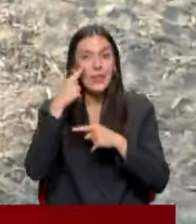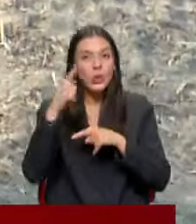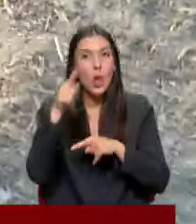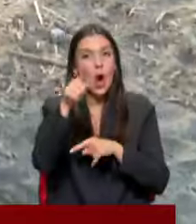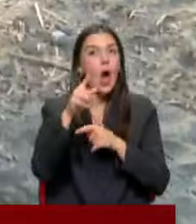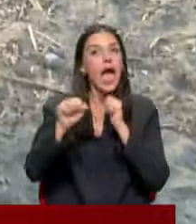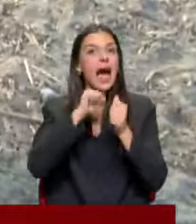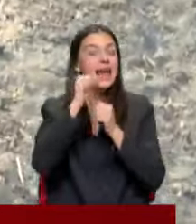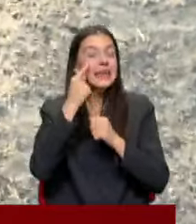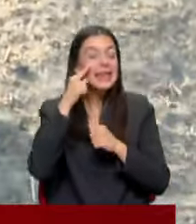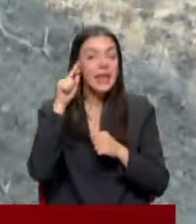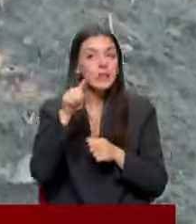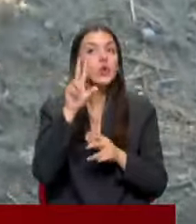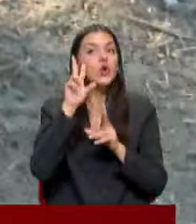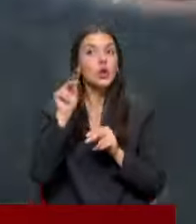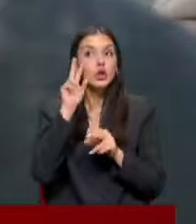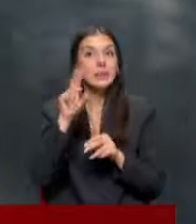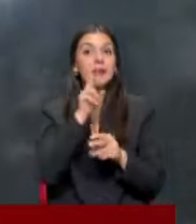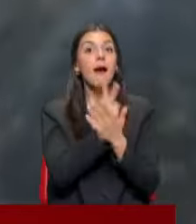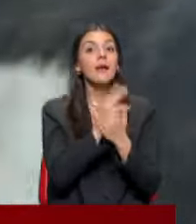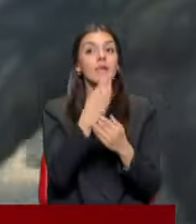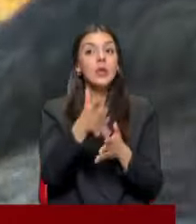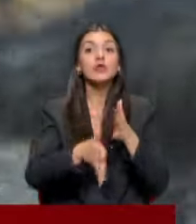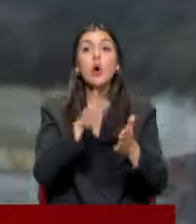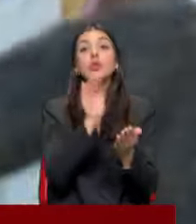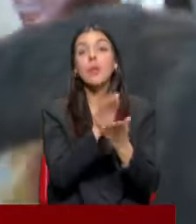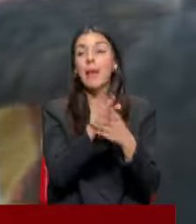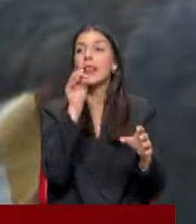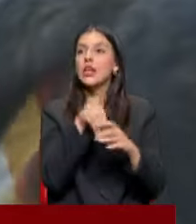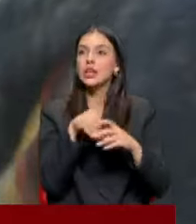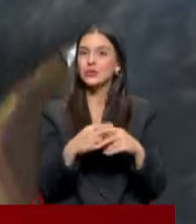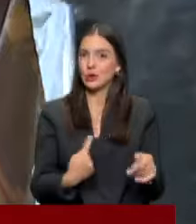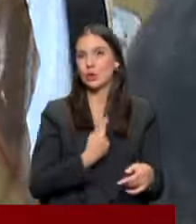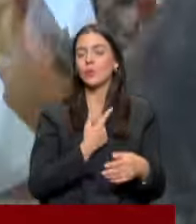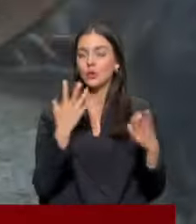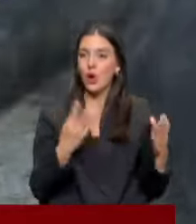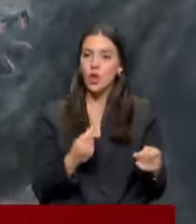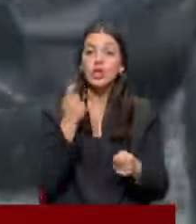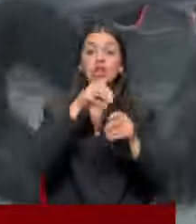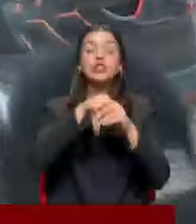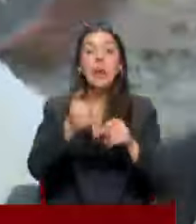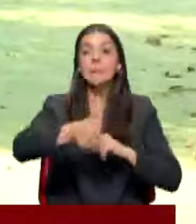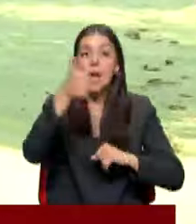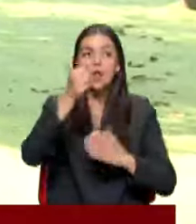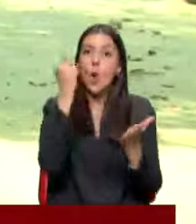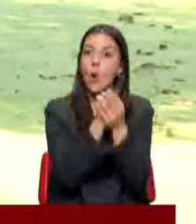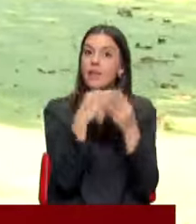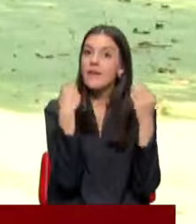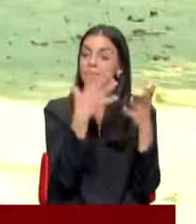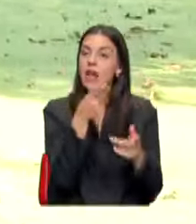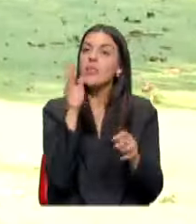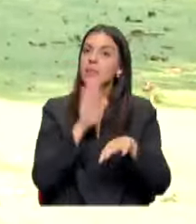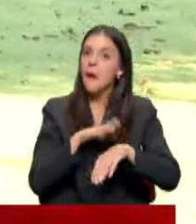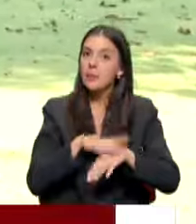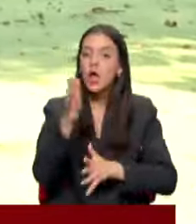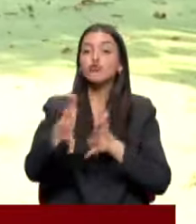o fizyolojik etkisi uyutulmasına karar verilen sokak köpekleri için umut oldu. İçişleri Bakanlığı onayıyla yapılan